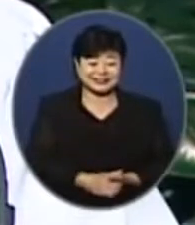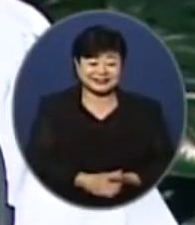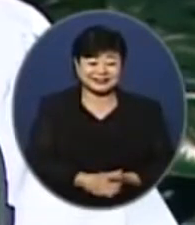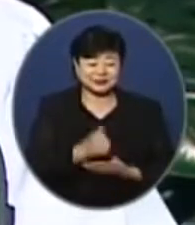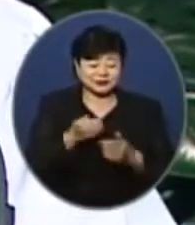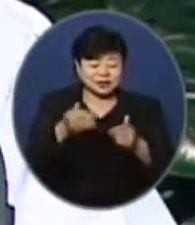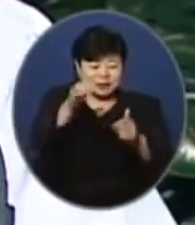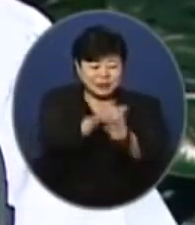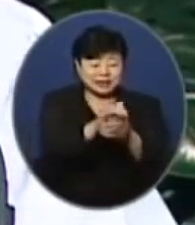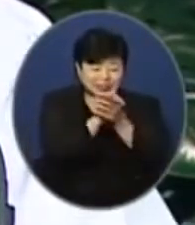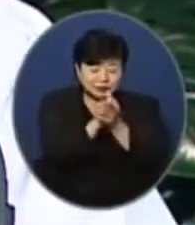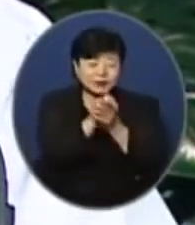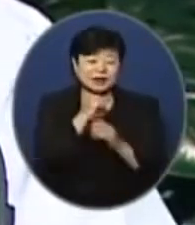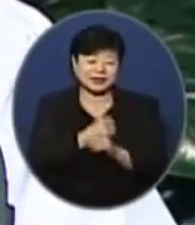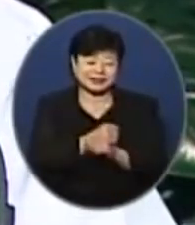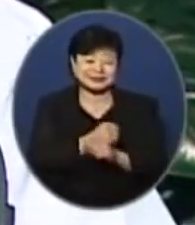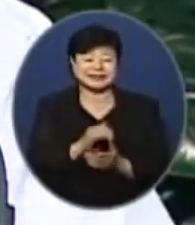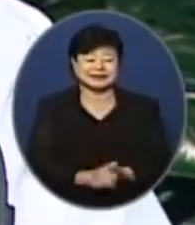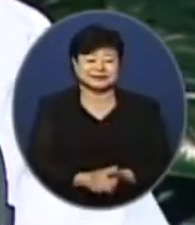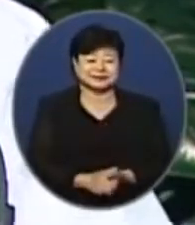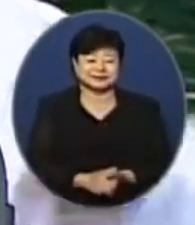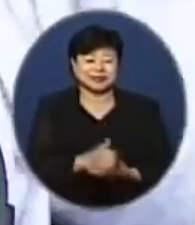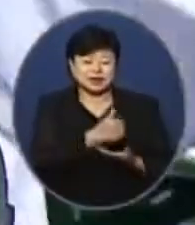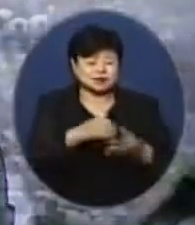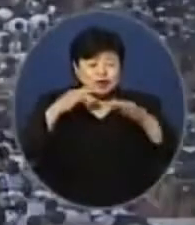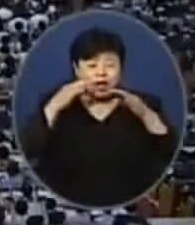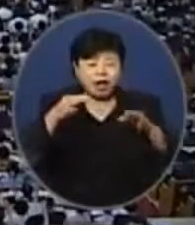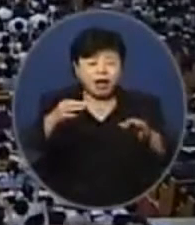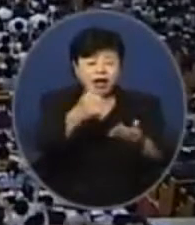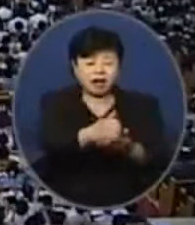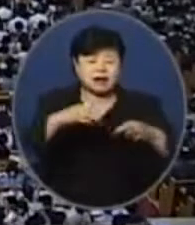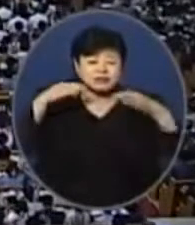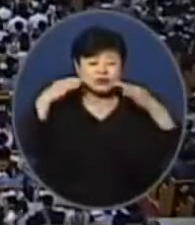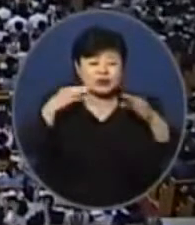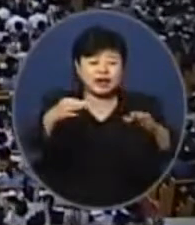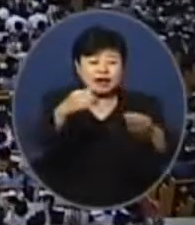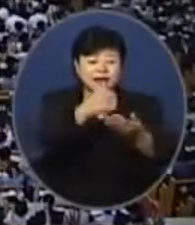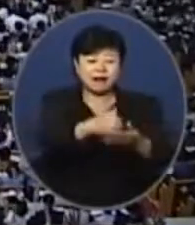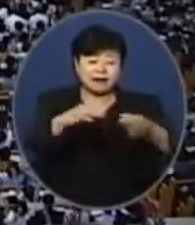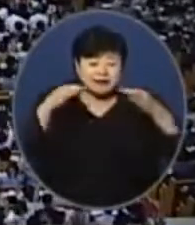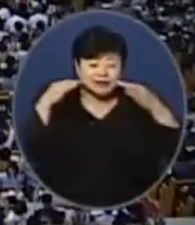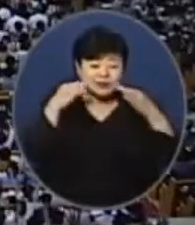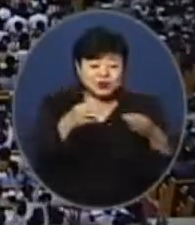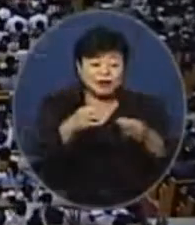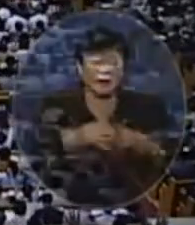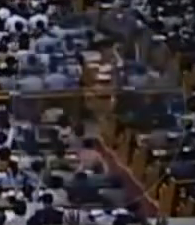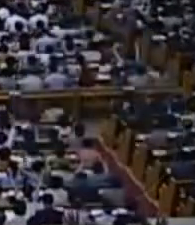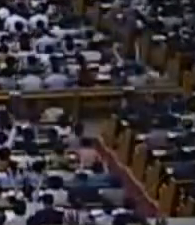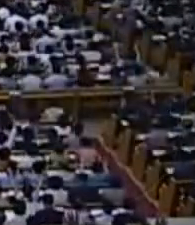모든 걸 주님께 다 맡기는 기도를 우리가 함께 하겠습니다. 통솔로 기도합니다. 주여, 주여,